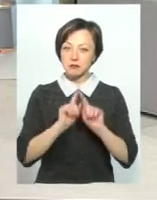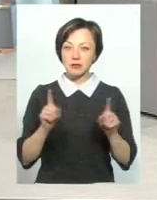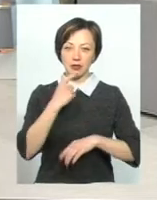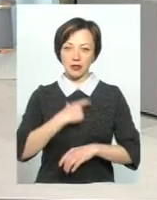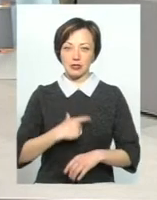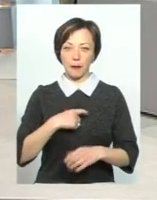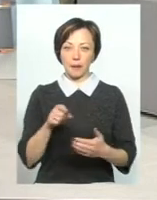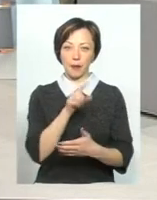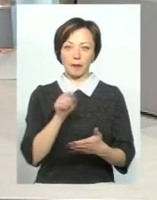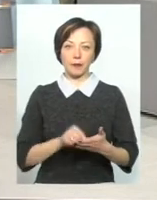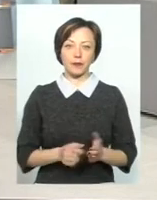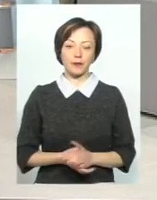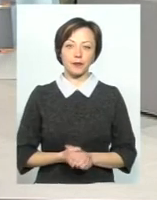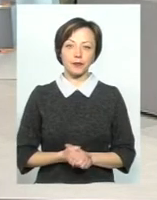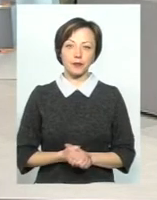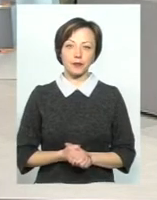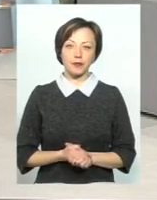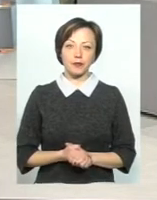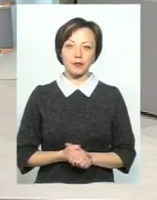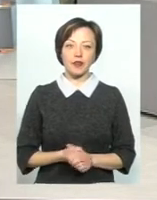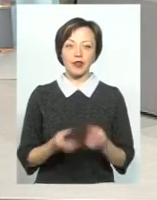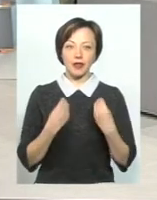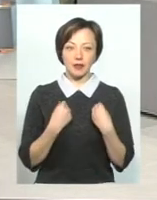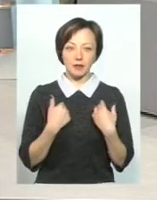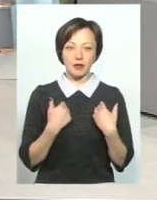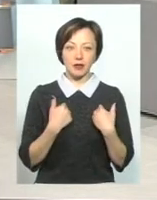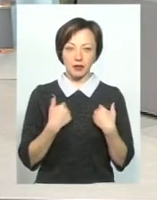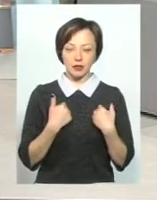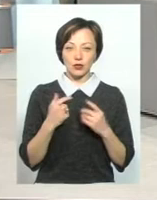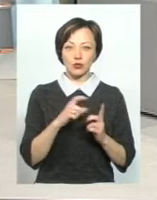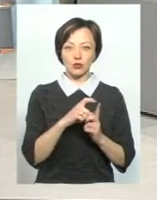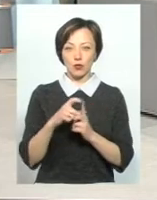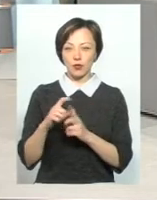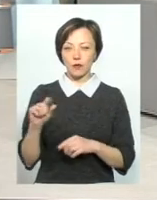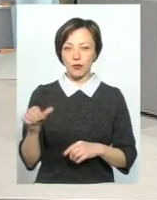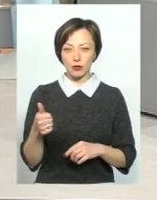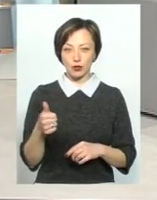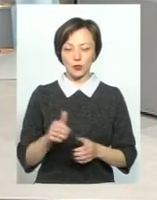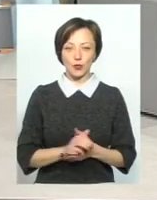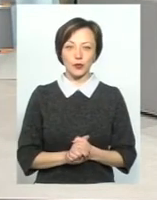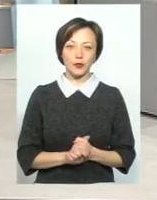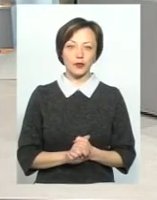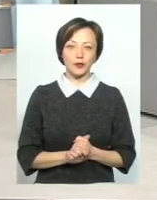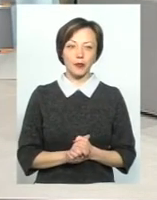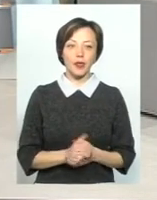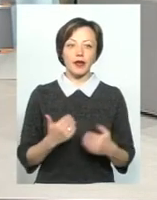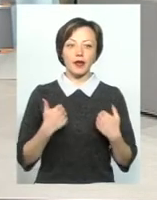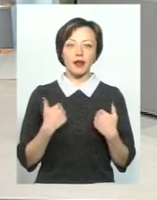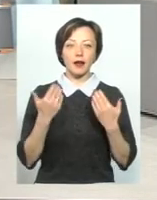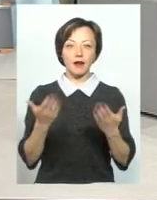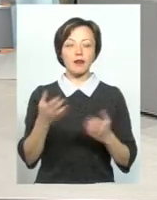себе? Ну, якщо дасте мені будь ласка. Першому слову, я вам